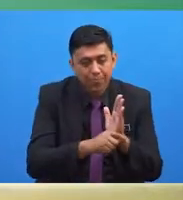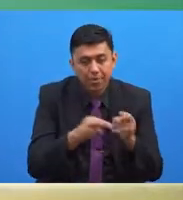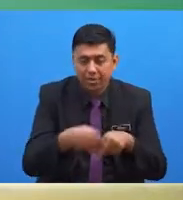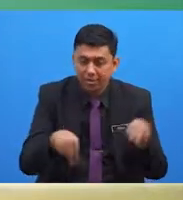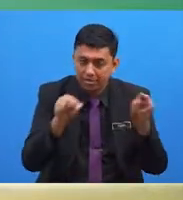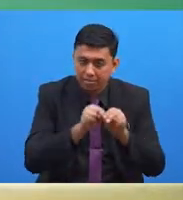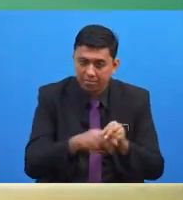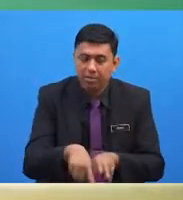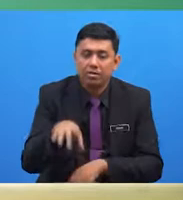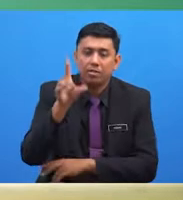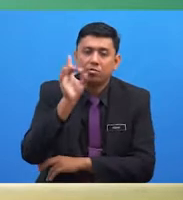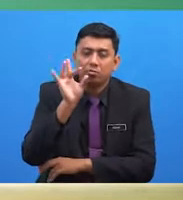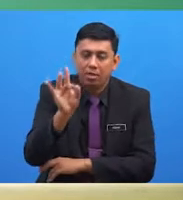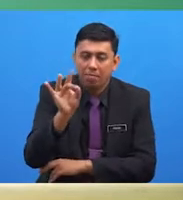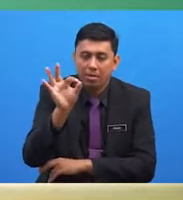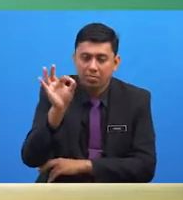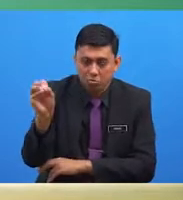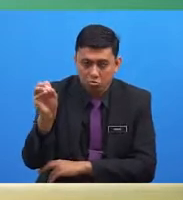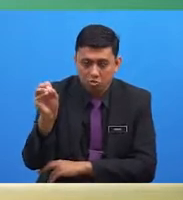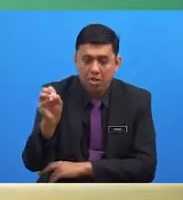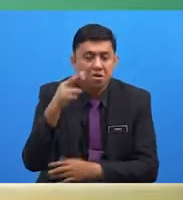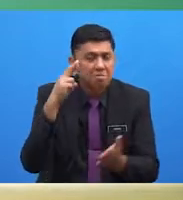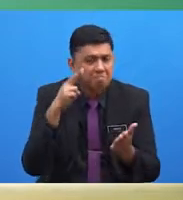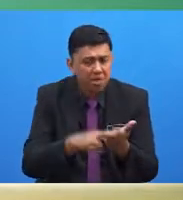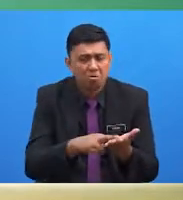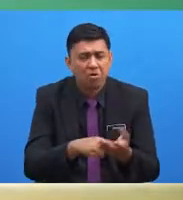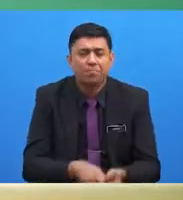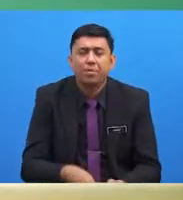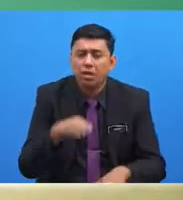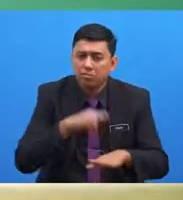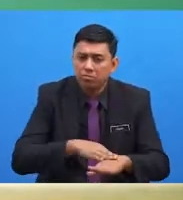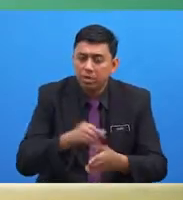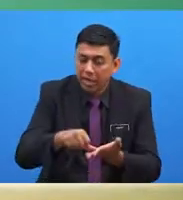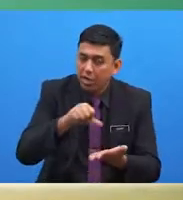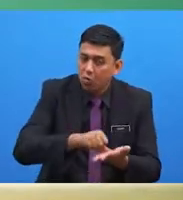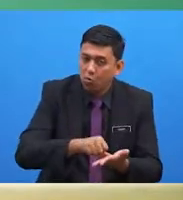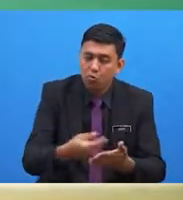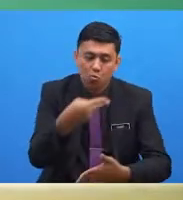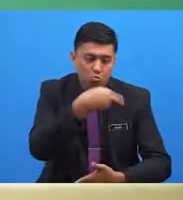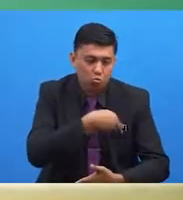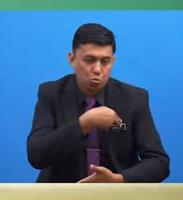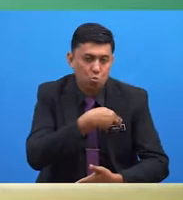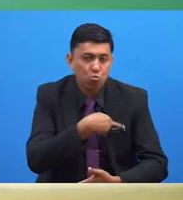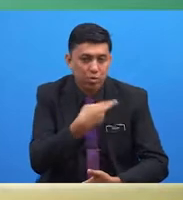sebenar RM890 ini akan direkodkan pada akaun untung rugi.